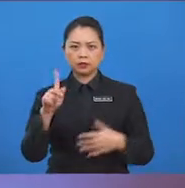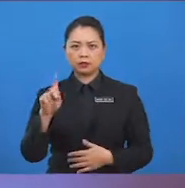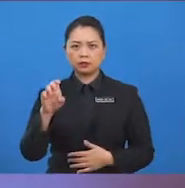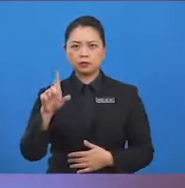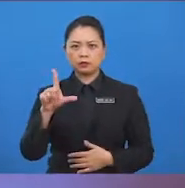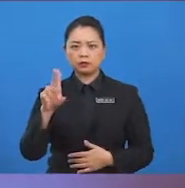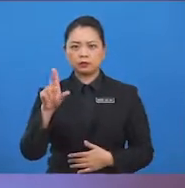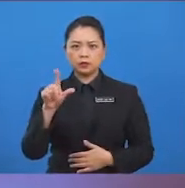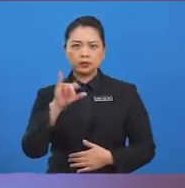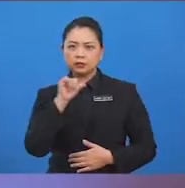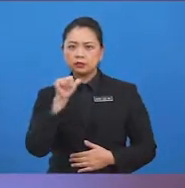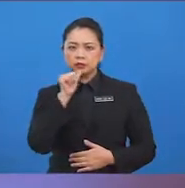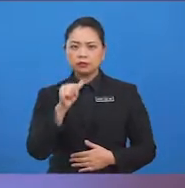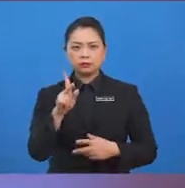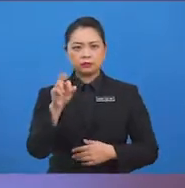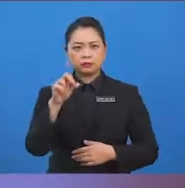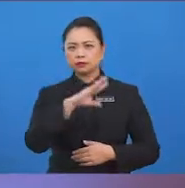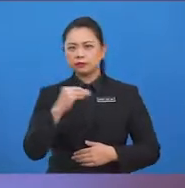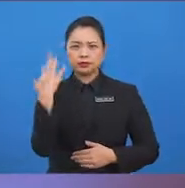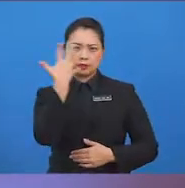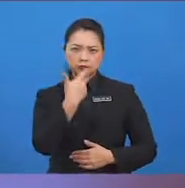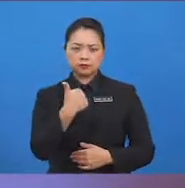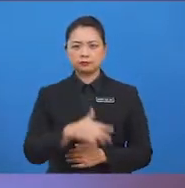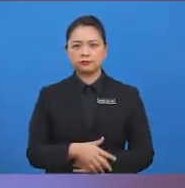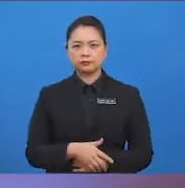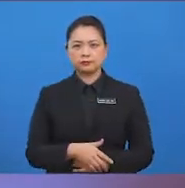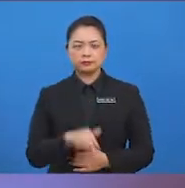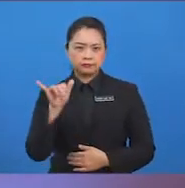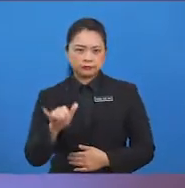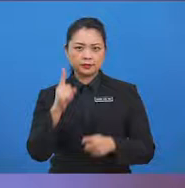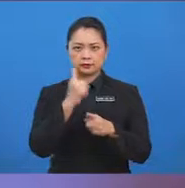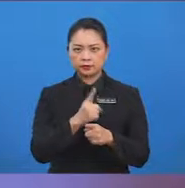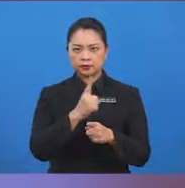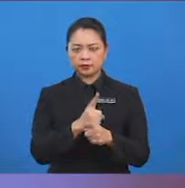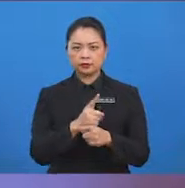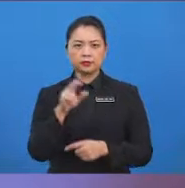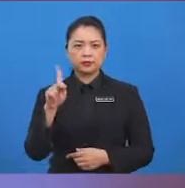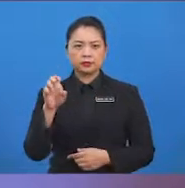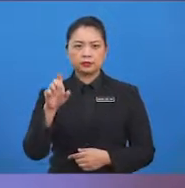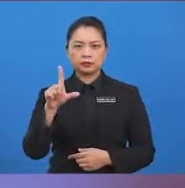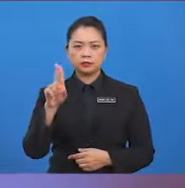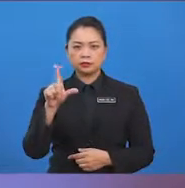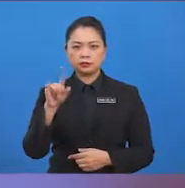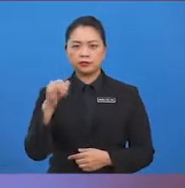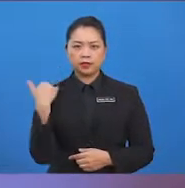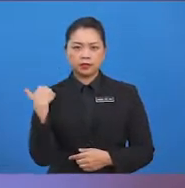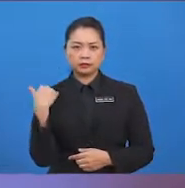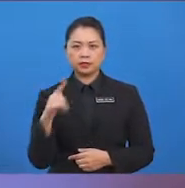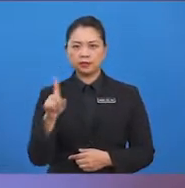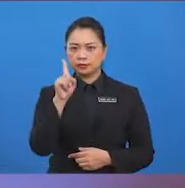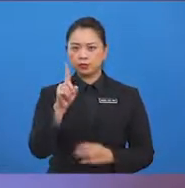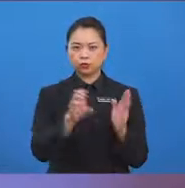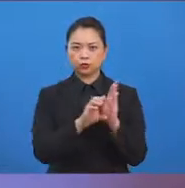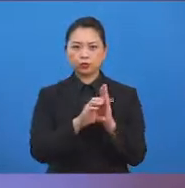tidak berkarat dan kekal cantik berkilat? Ya, betul. Keluli adalah salah satu